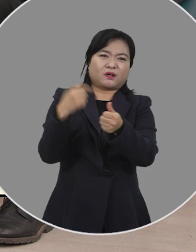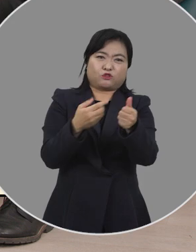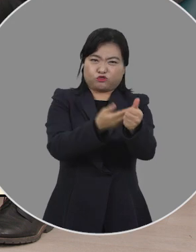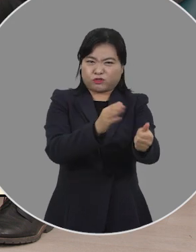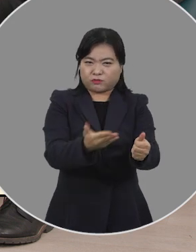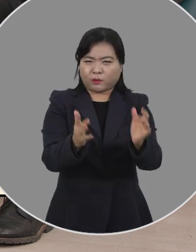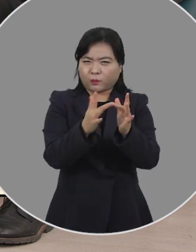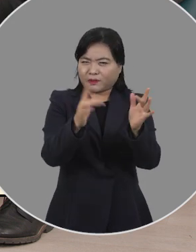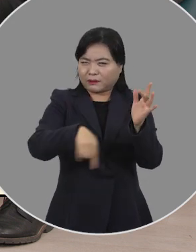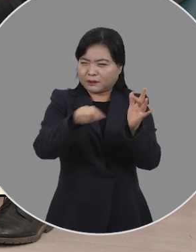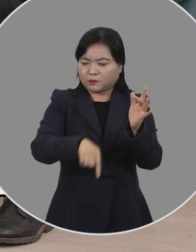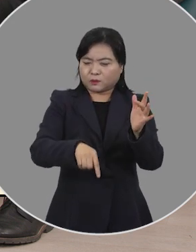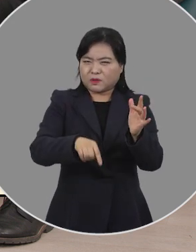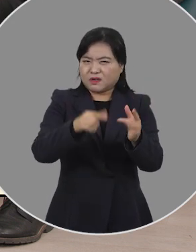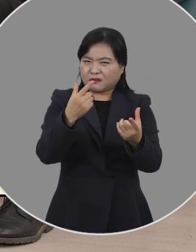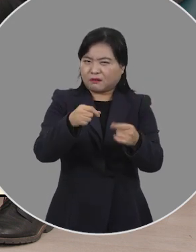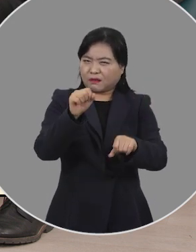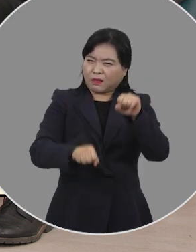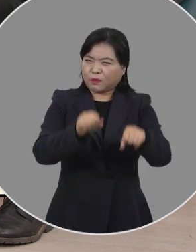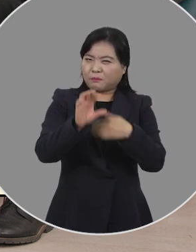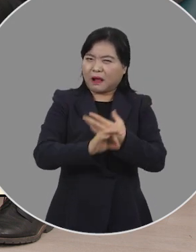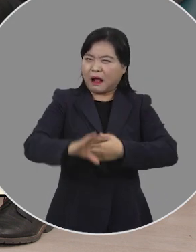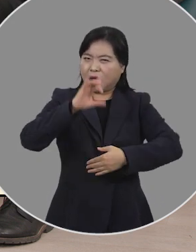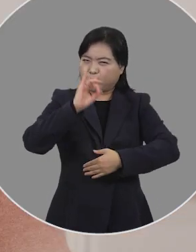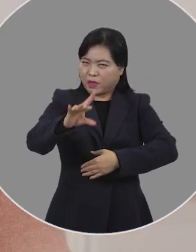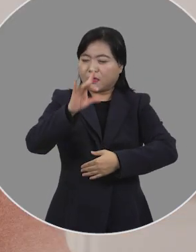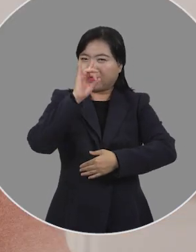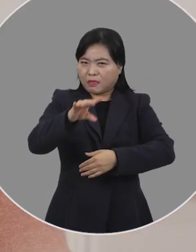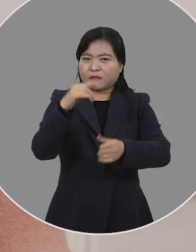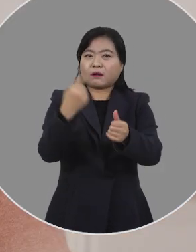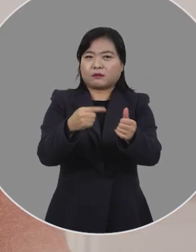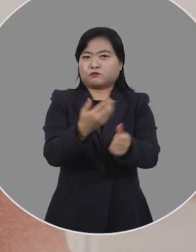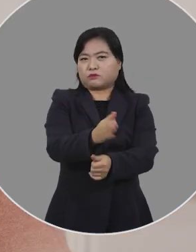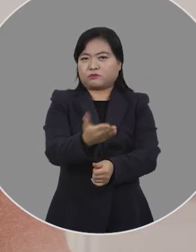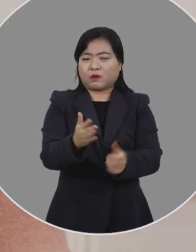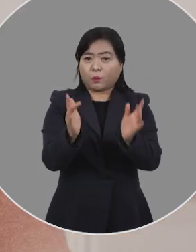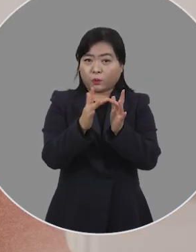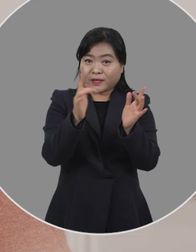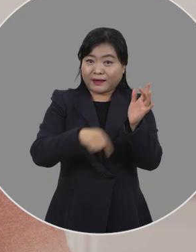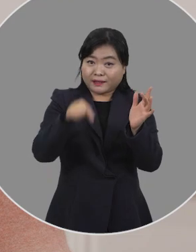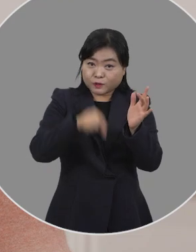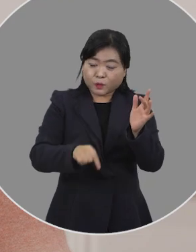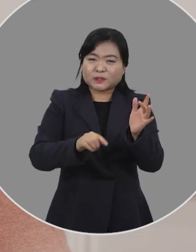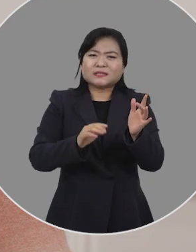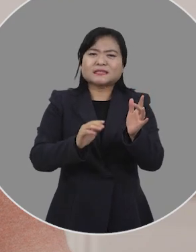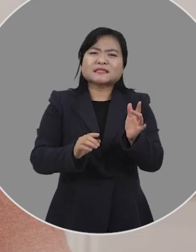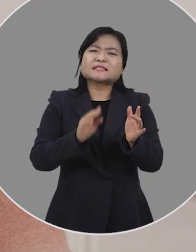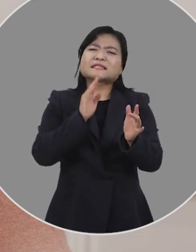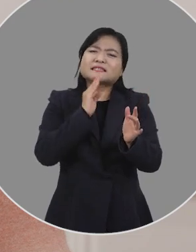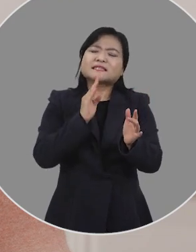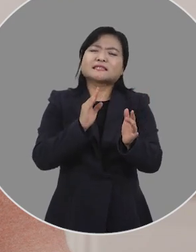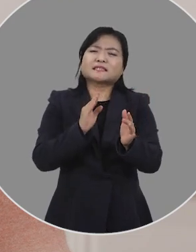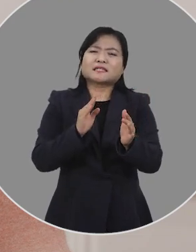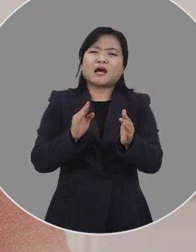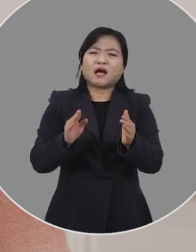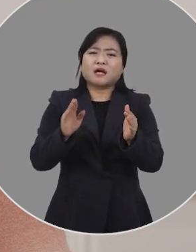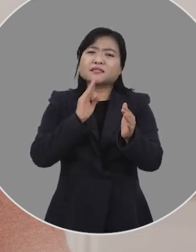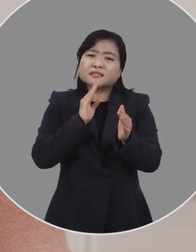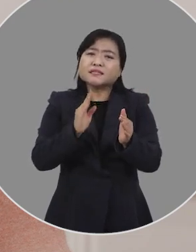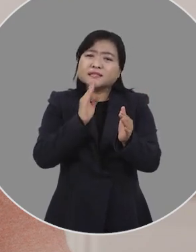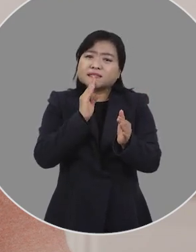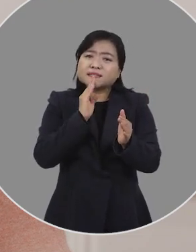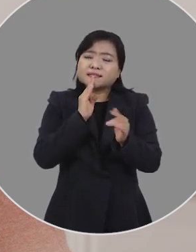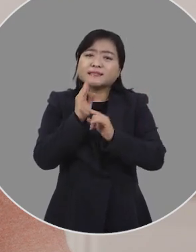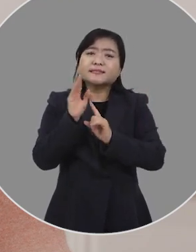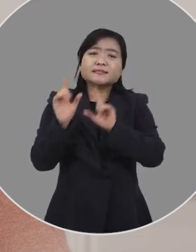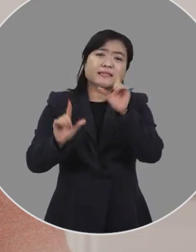행동은 용납될 수 없다라는 것, 온라인 역시도 그 뒤에는 실체를 가지고 있는 이 오프라인의